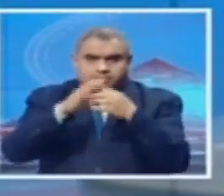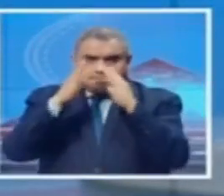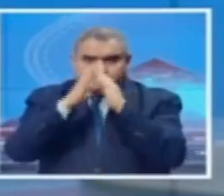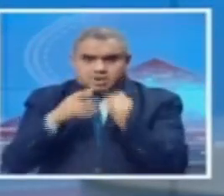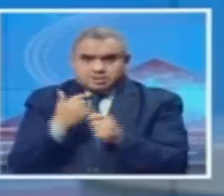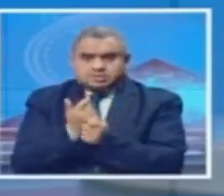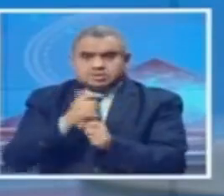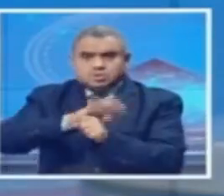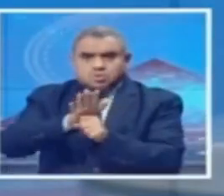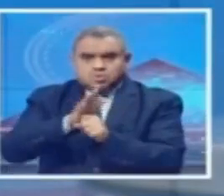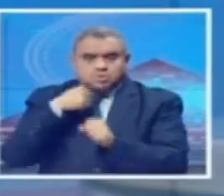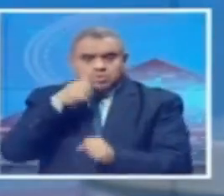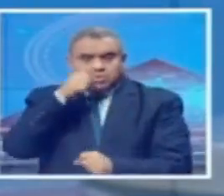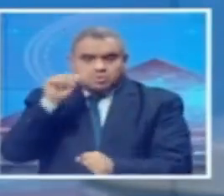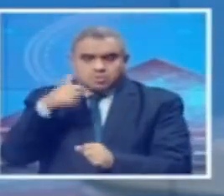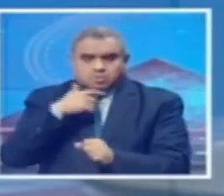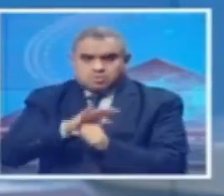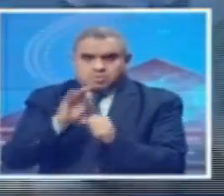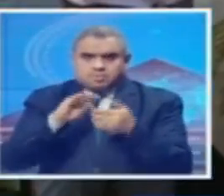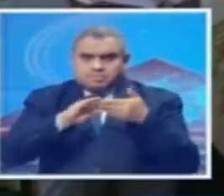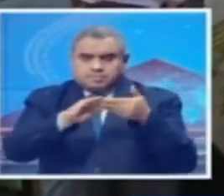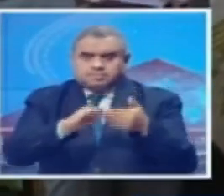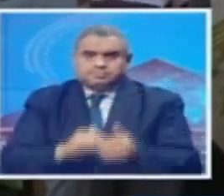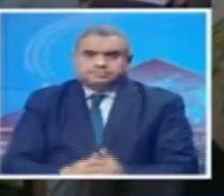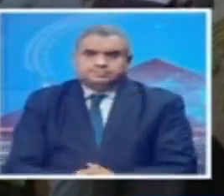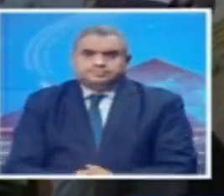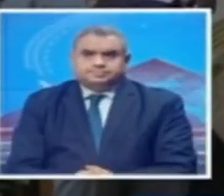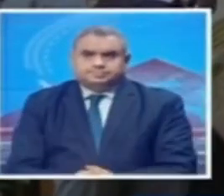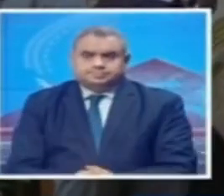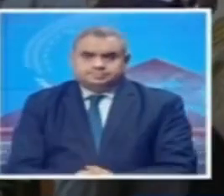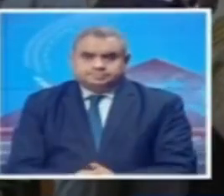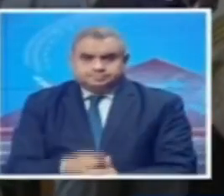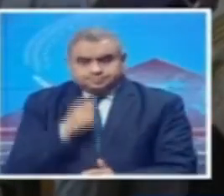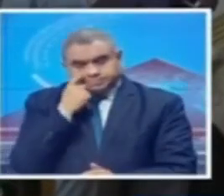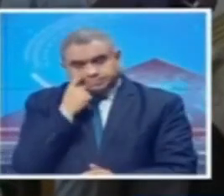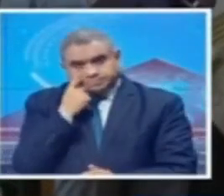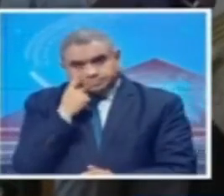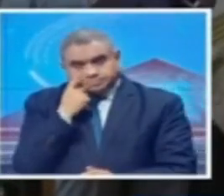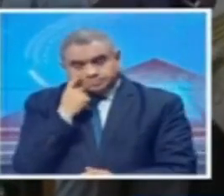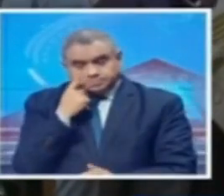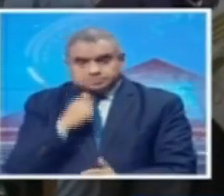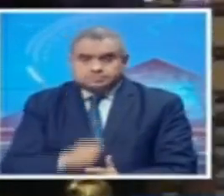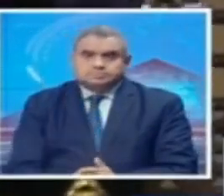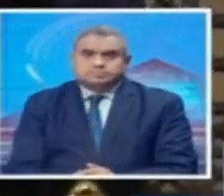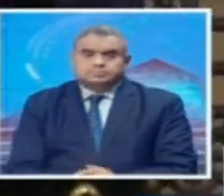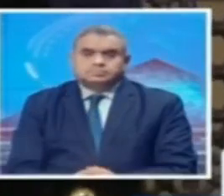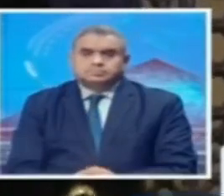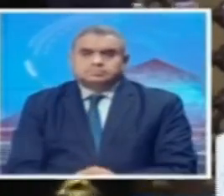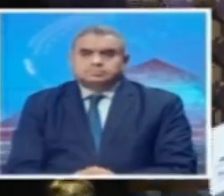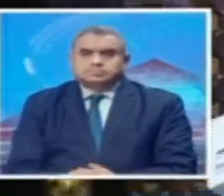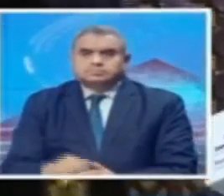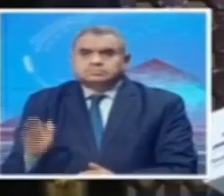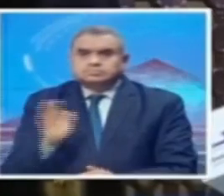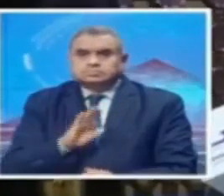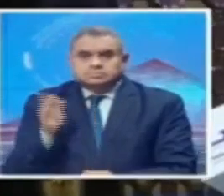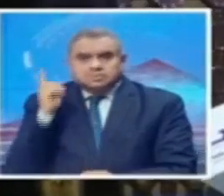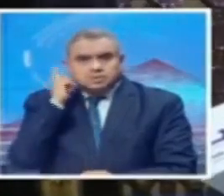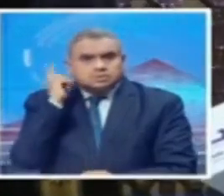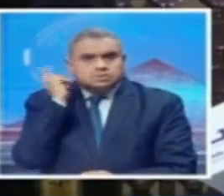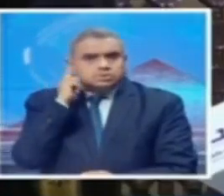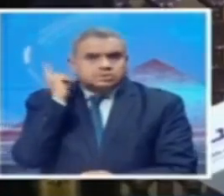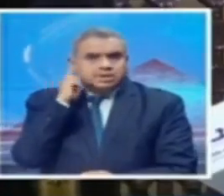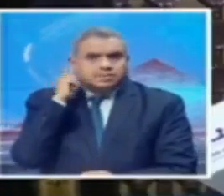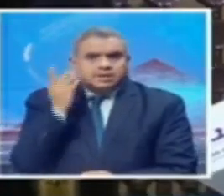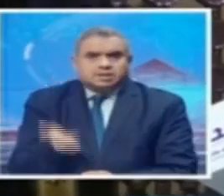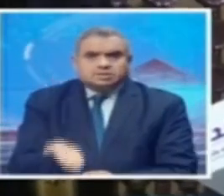مواجهة جائحة كورونا. خلال مؤتمر صحفي قدمت وزيرة الصحة والسكان الشكر لدولة الصين الشقيقة